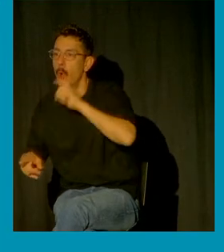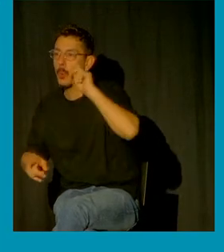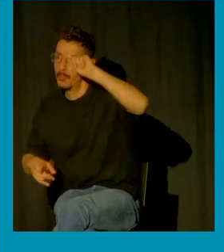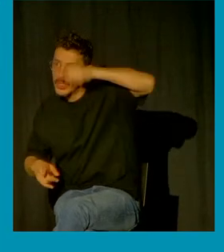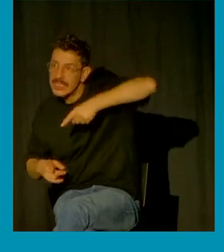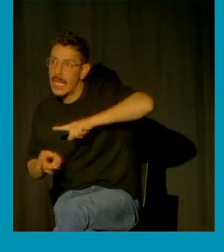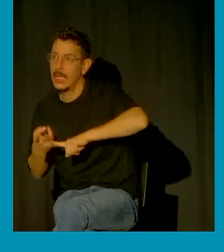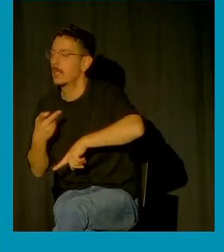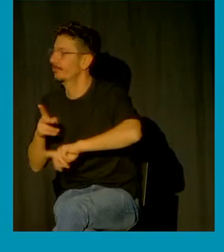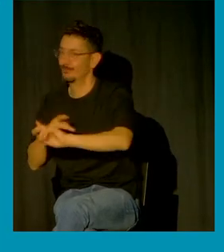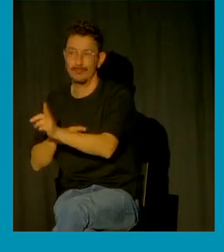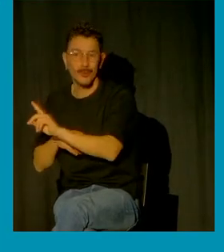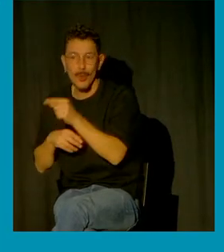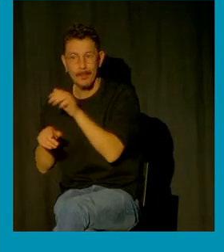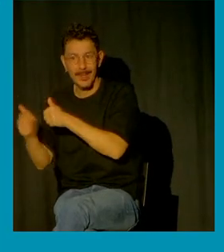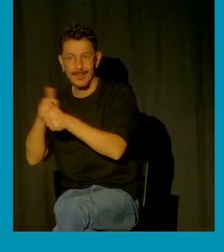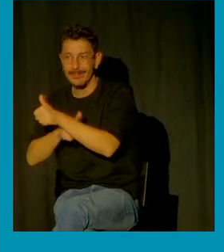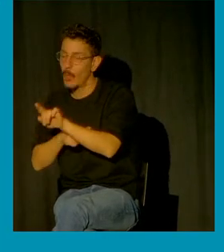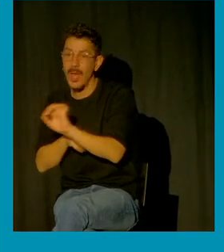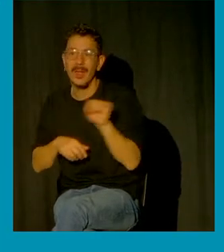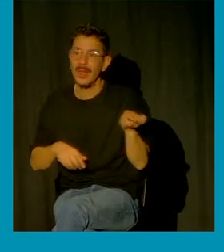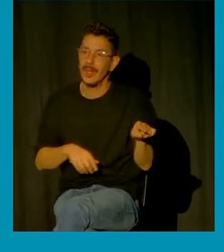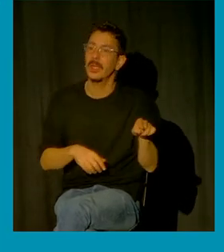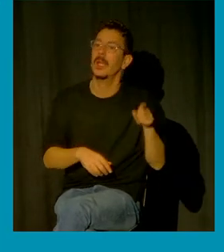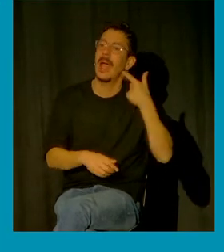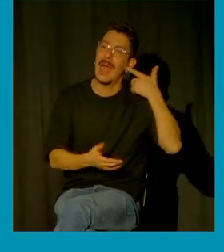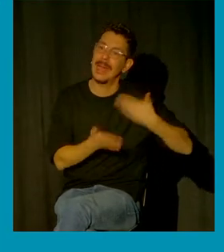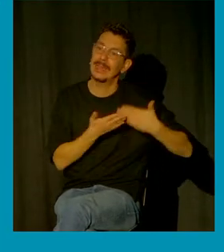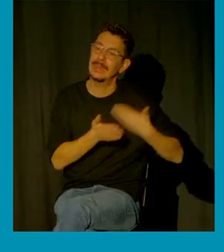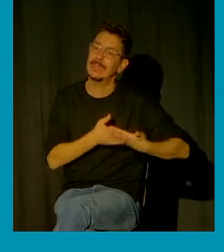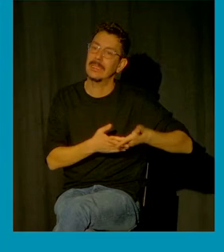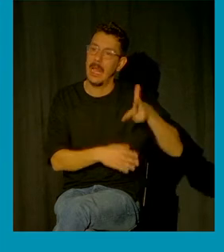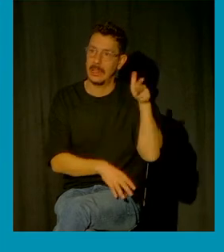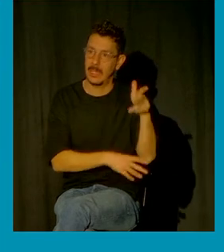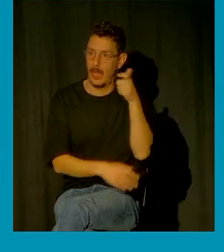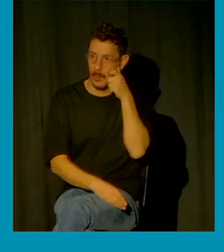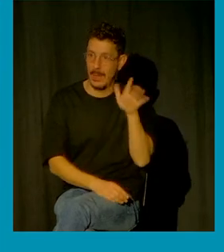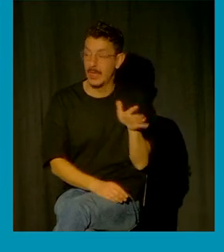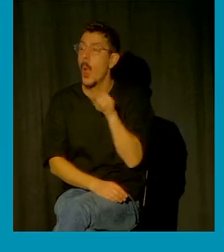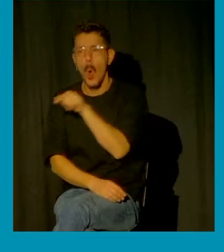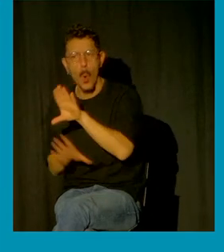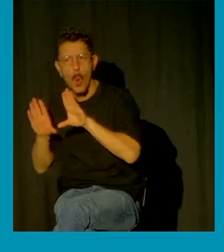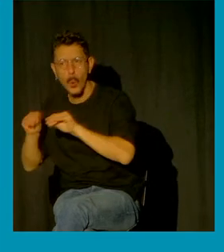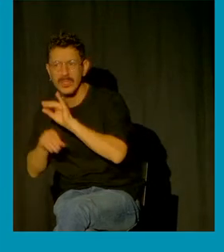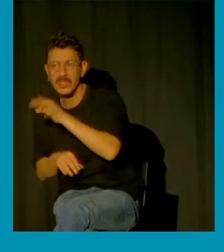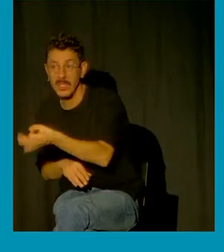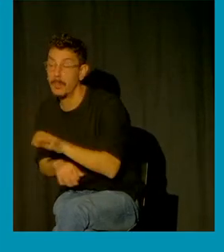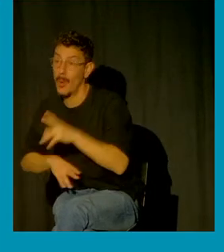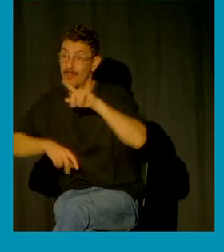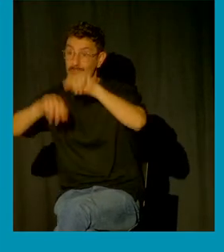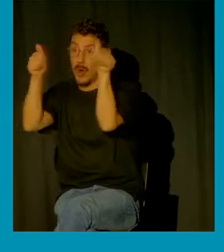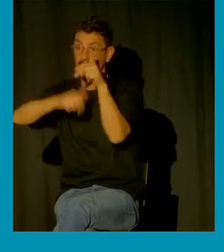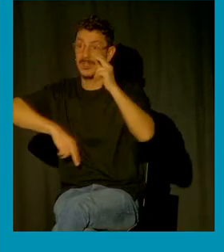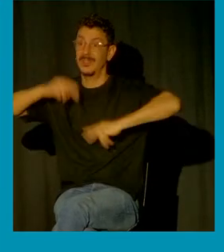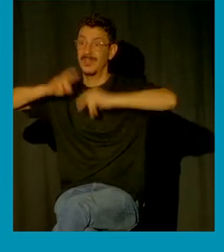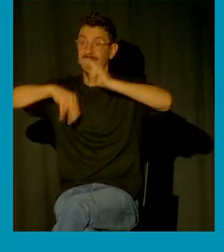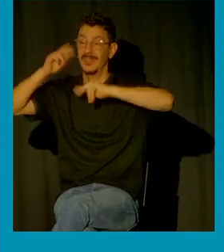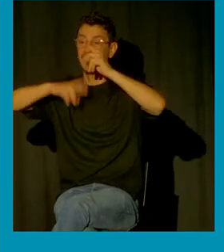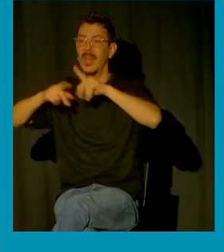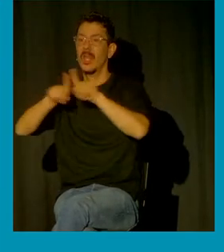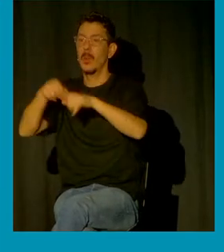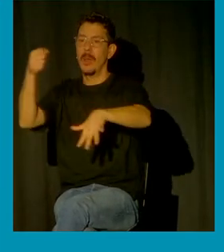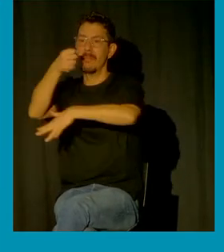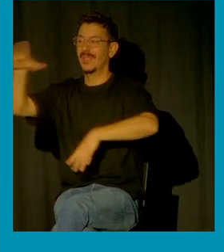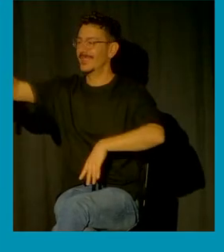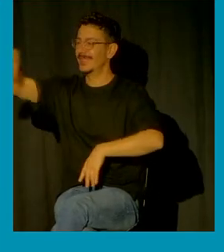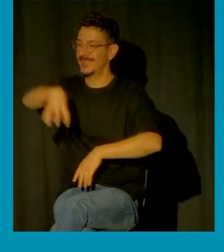avaluacions medicoforenses que són són útils i tenen el seu recorregut però que no poden que el model no pot construir-se a partir d'aquests